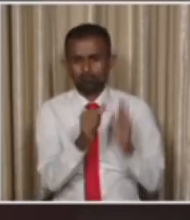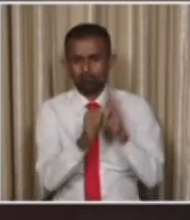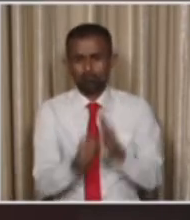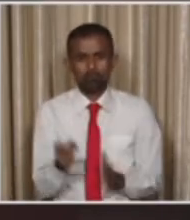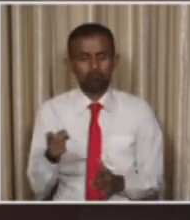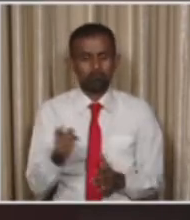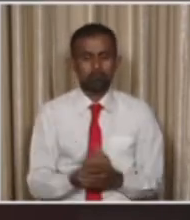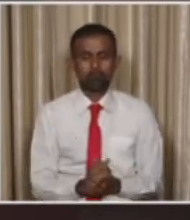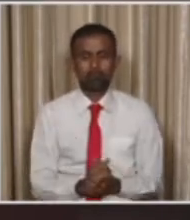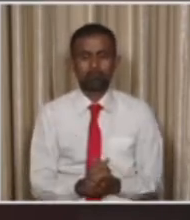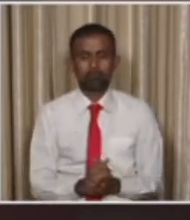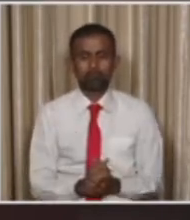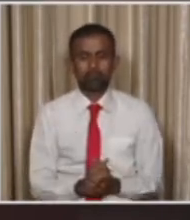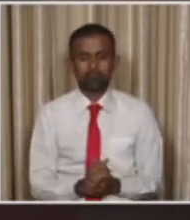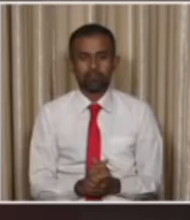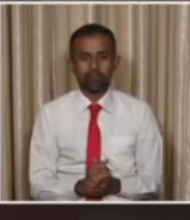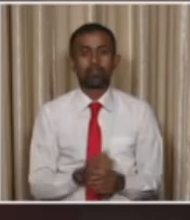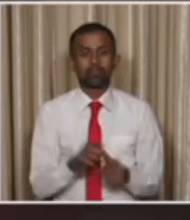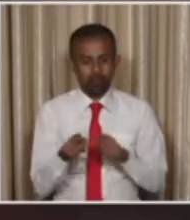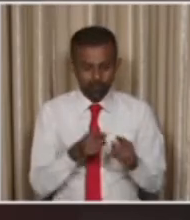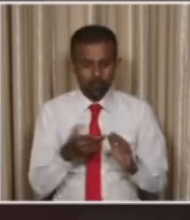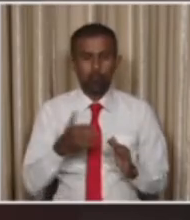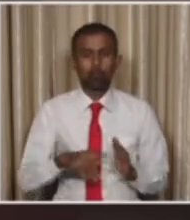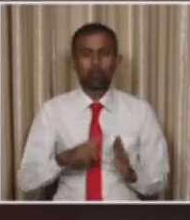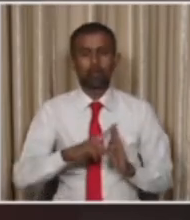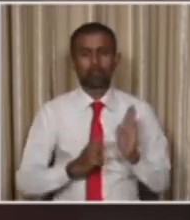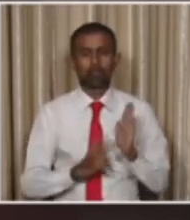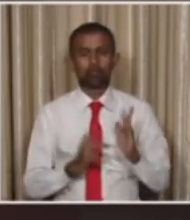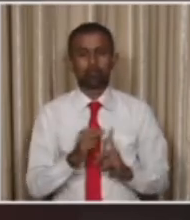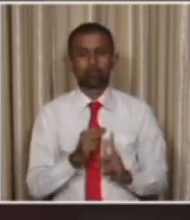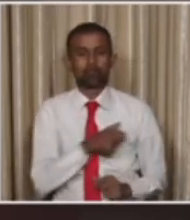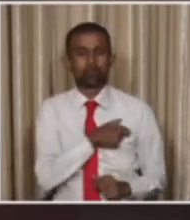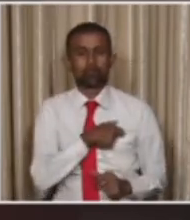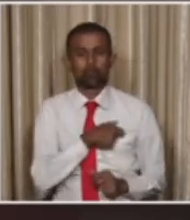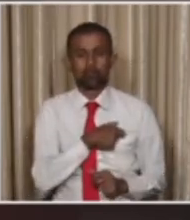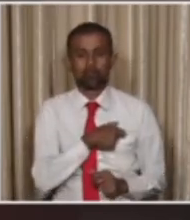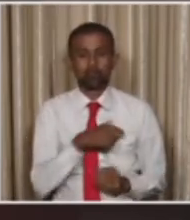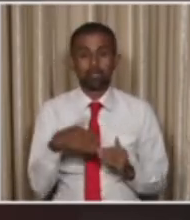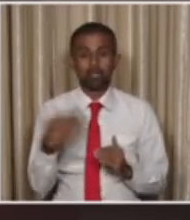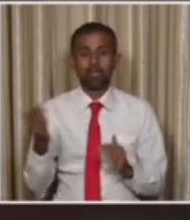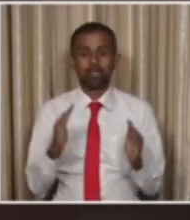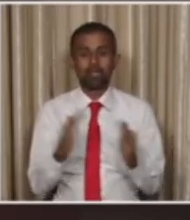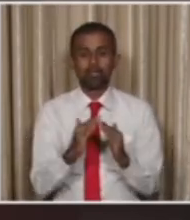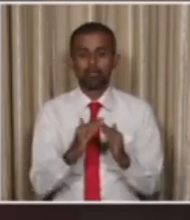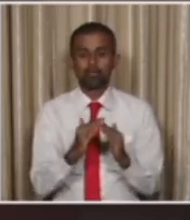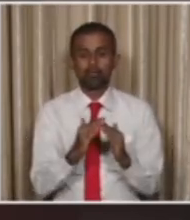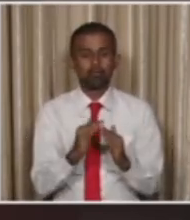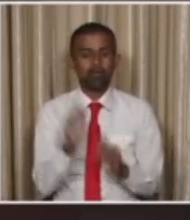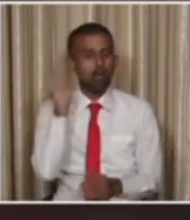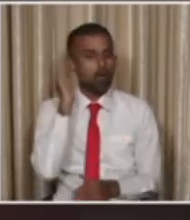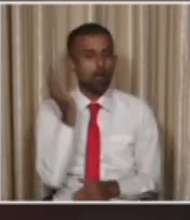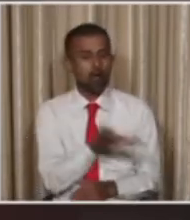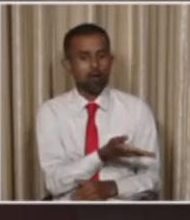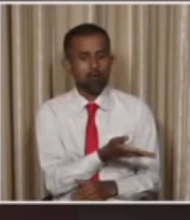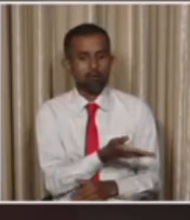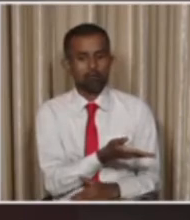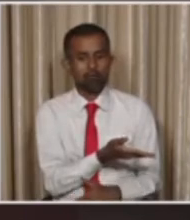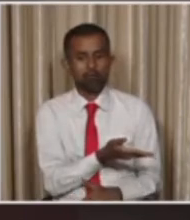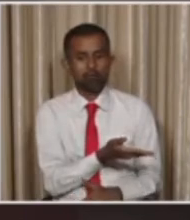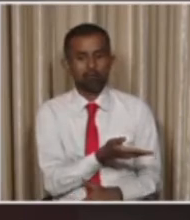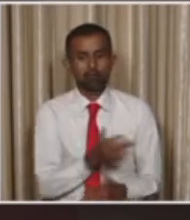නිත තුනකතාව කරා. ඒ නිසා එහෙම බඩු තමයි ගංගොල ජේපී නායකයෝ. අල්ලපු ගෙදර මිනිහාගෙන් සර්ටිෆිකේට් එක ගත්තාම ඇති වෙන කොහොමද ගන්න